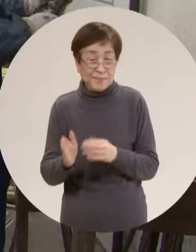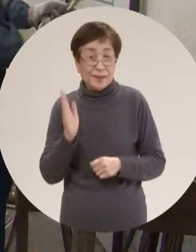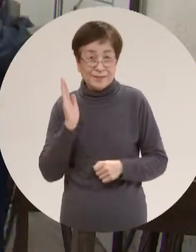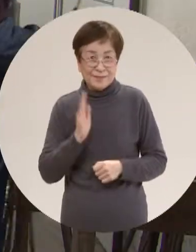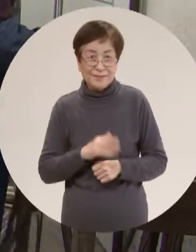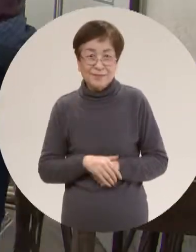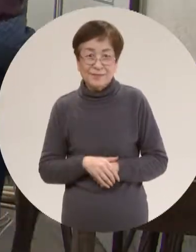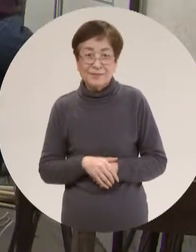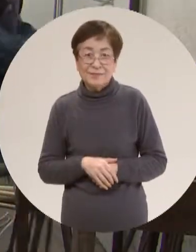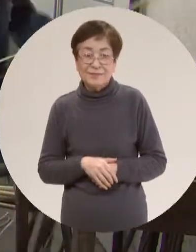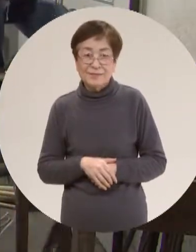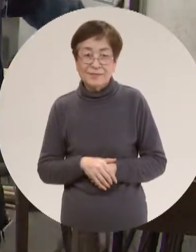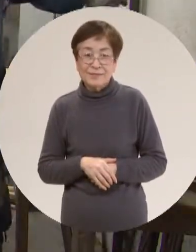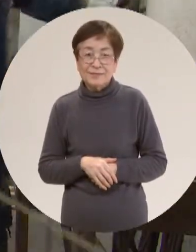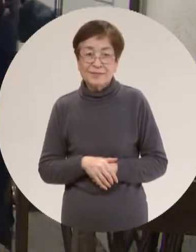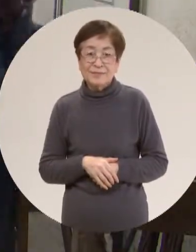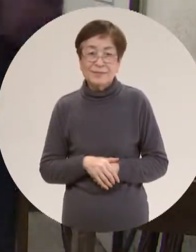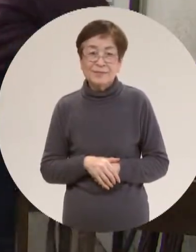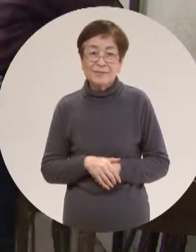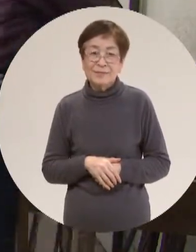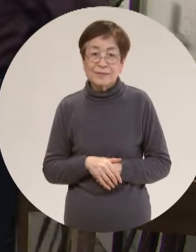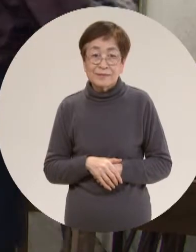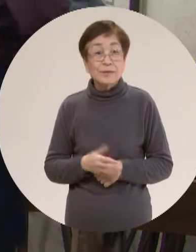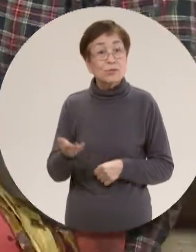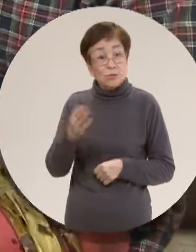さんたちが手で剥いでいきます。